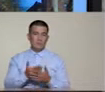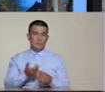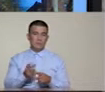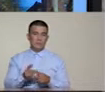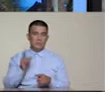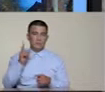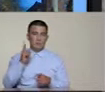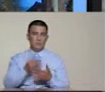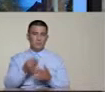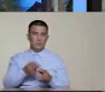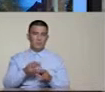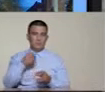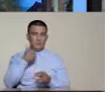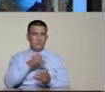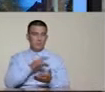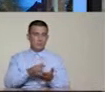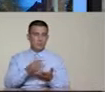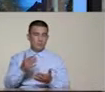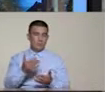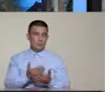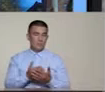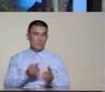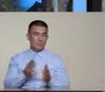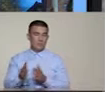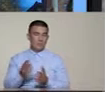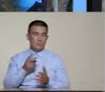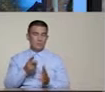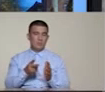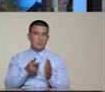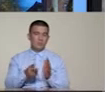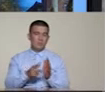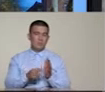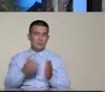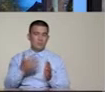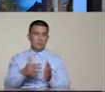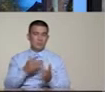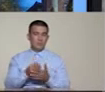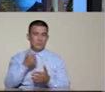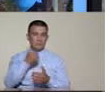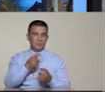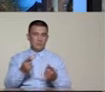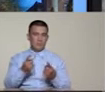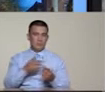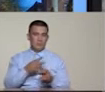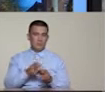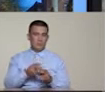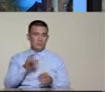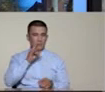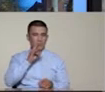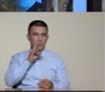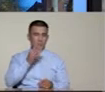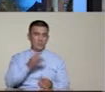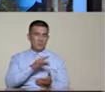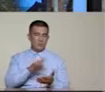qadimgi shaharlardan biri bu, ya'ni 2750 yoshga teng bo'lgan bu Samarqand shahri